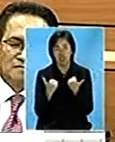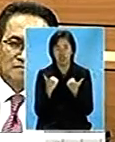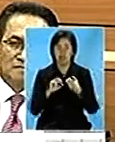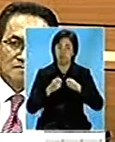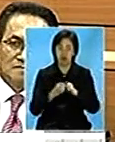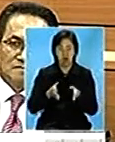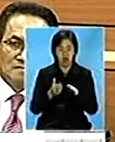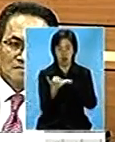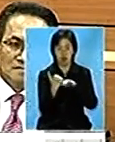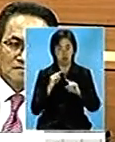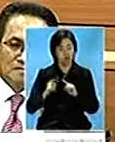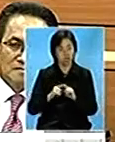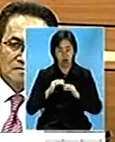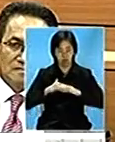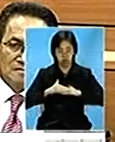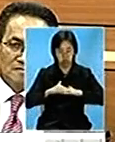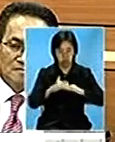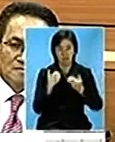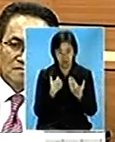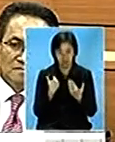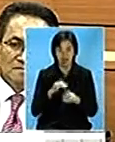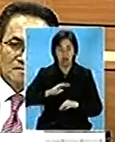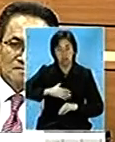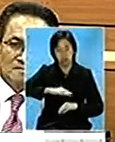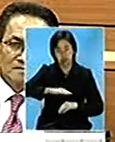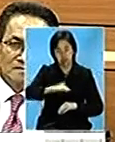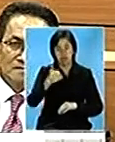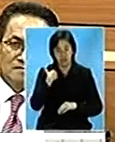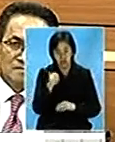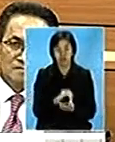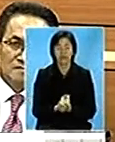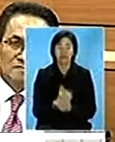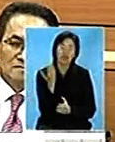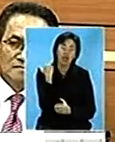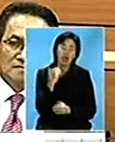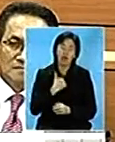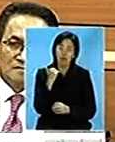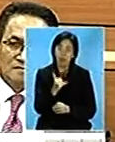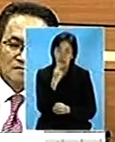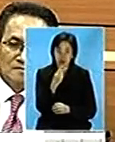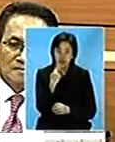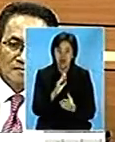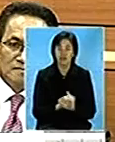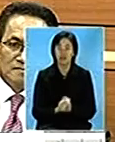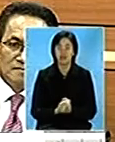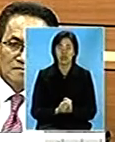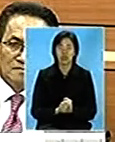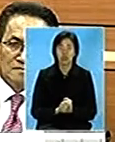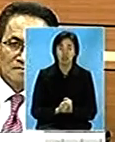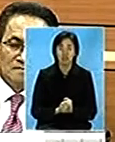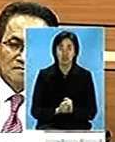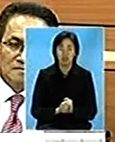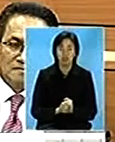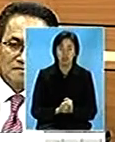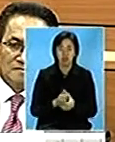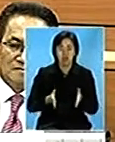ายมากทีเดียวผมไปเมื่ออาทิตย์ที่แล้วออกพื้นที่นะครับผลปรากฏว่ารอยต่อระหว่าง